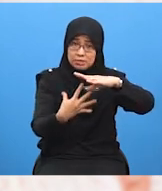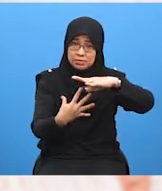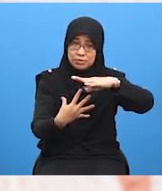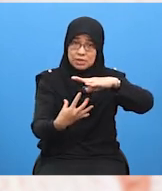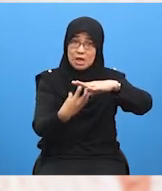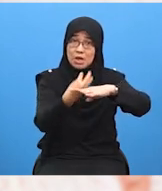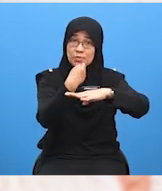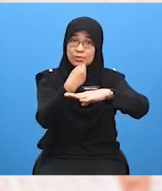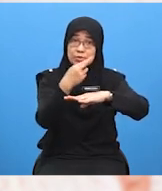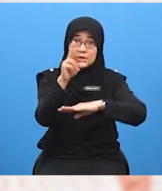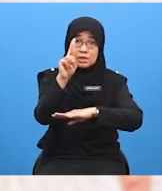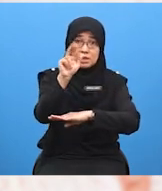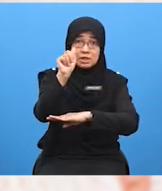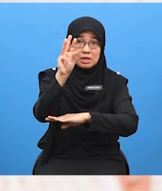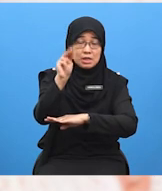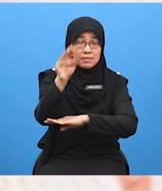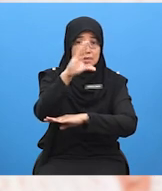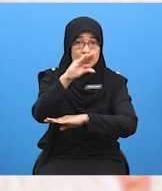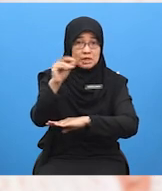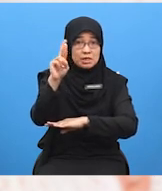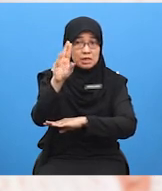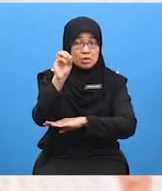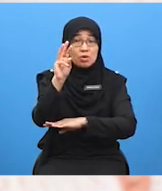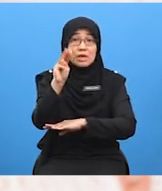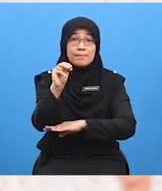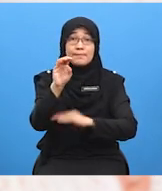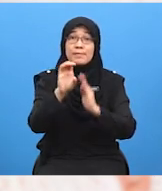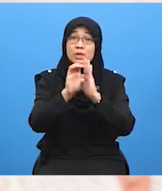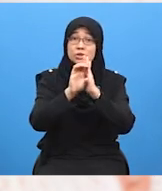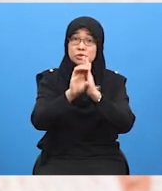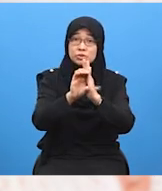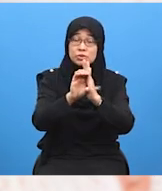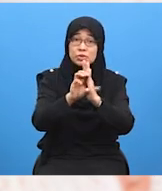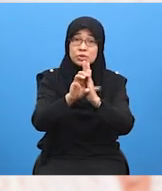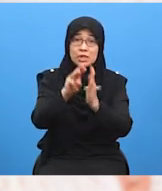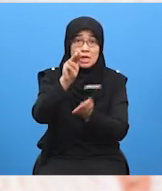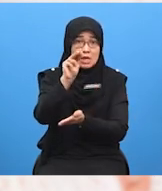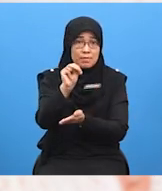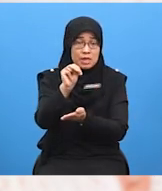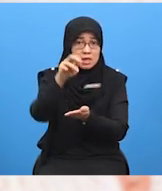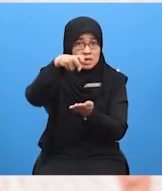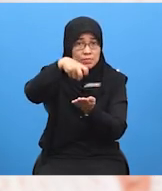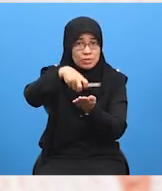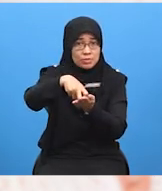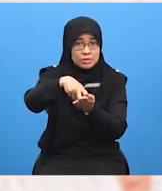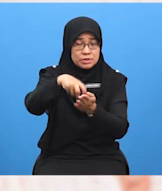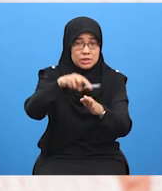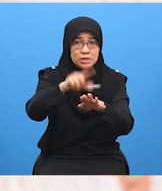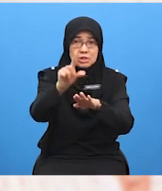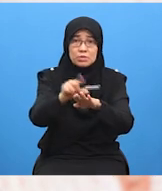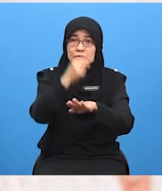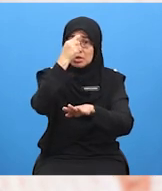output, RAM dan ROM. Contohnya, mikro pemproses digunakan untuk